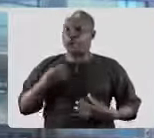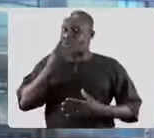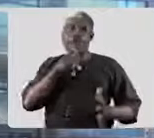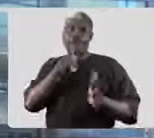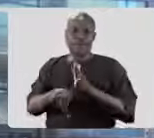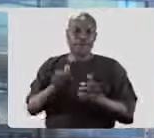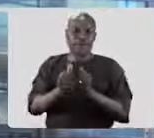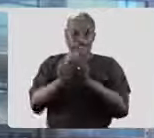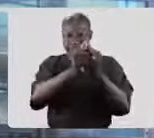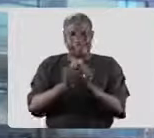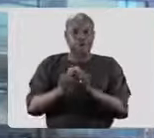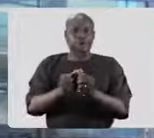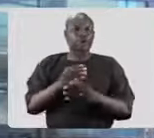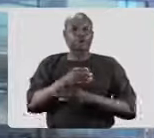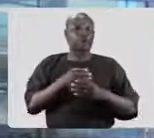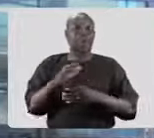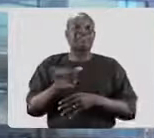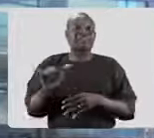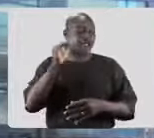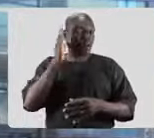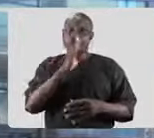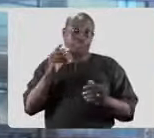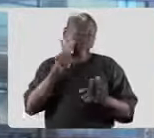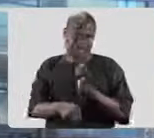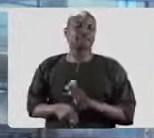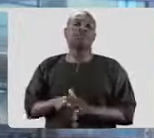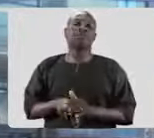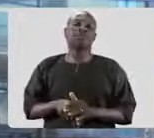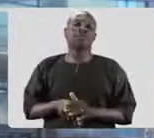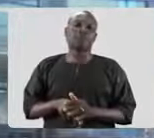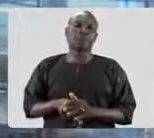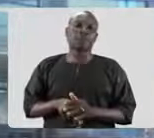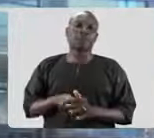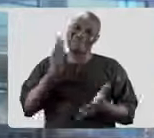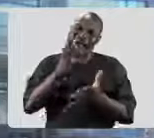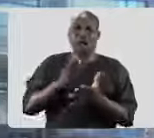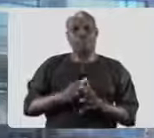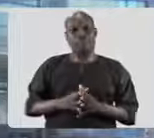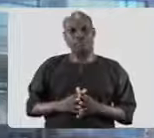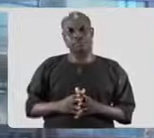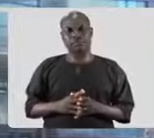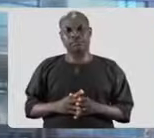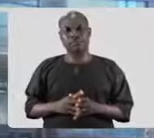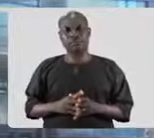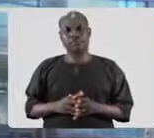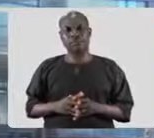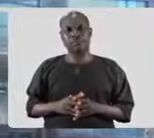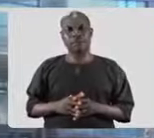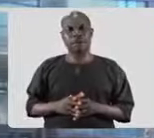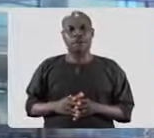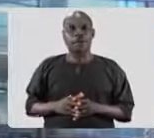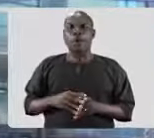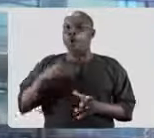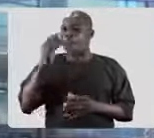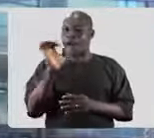the sword. And Rady Kachira Peter, was the same for us, Sikano, a shani boha ni mubiyo. Na